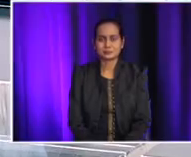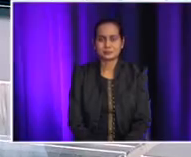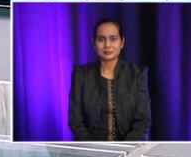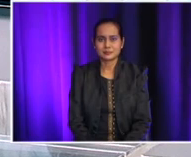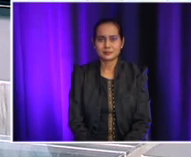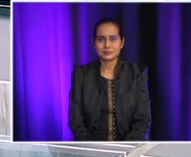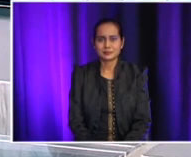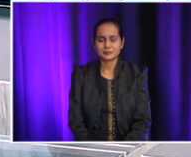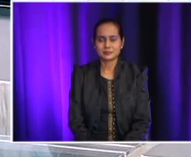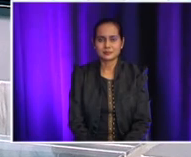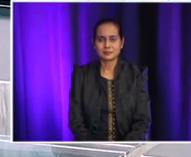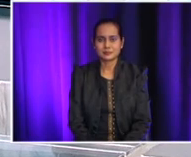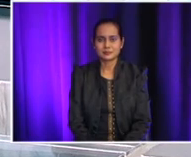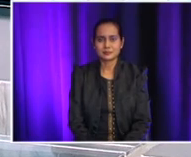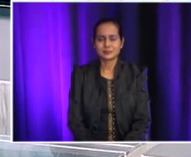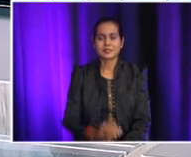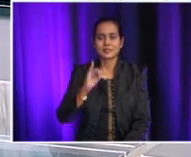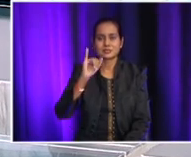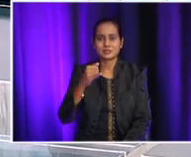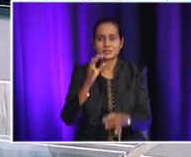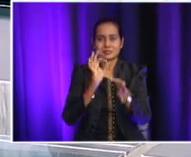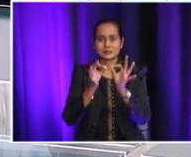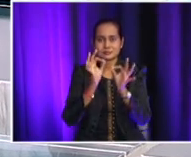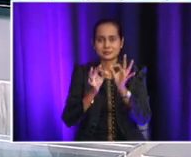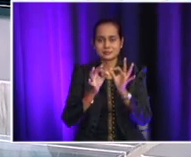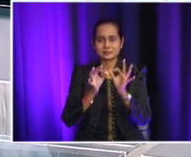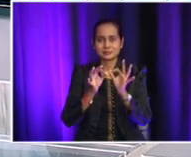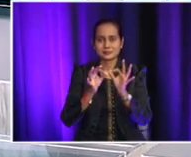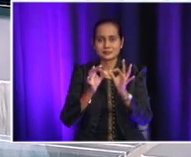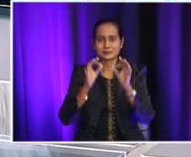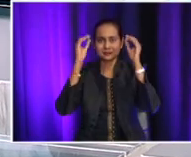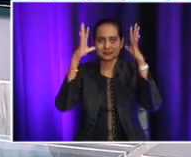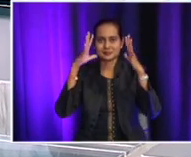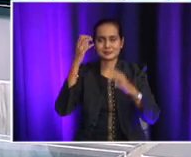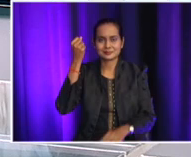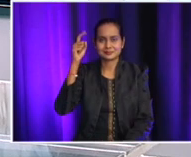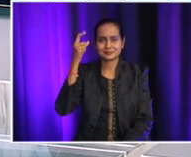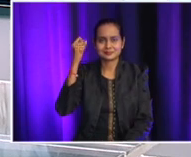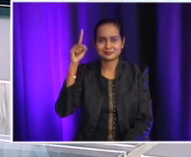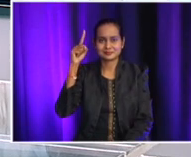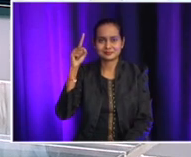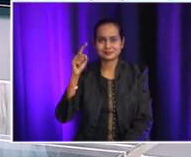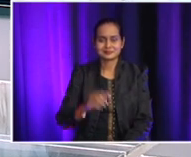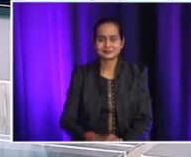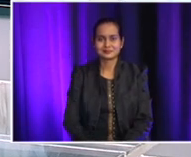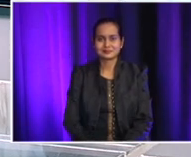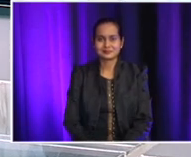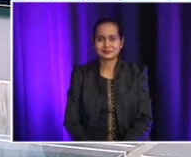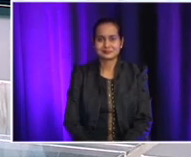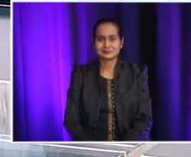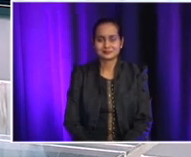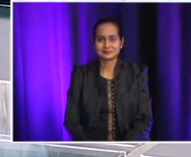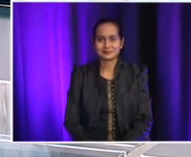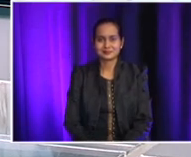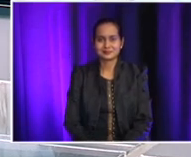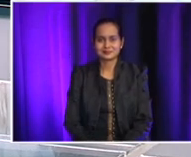Jaya selango dan telepon juga pada juru base isyarat kita yaitu Cikgu Sandra Dewi jadi kita akan tutupkan HAM dengan atas kali